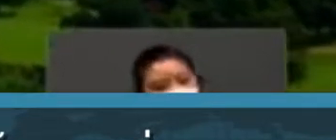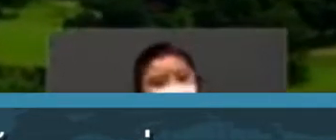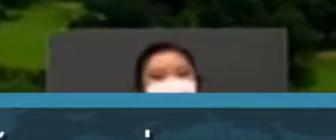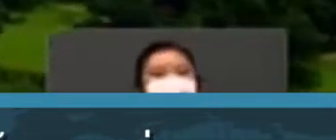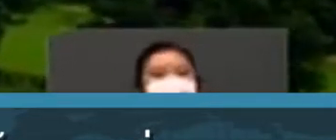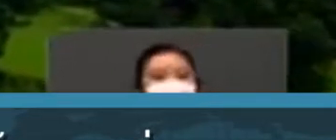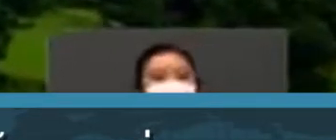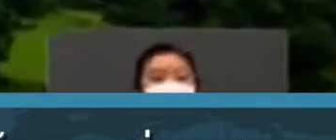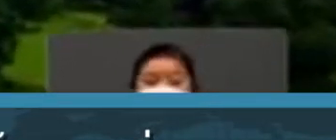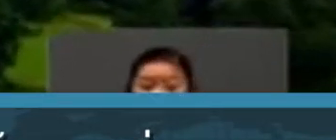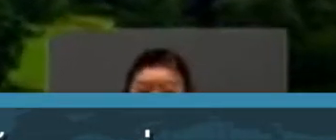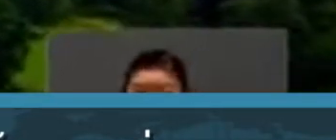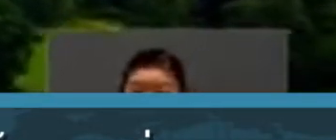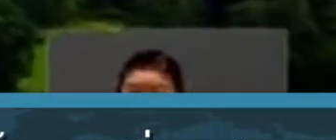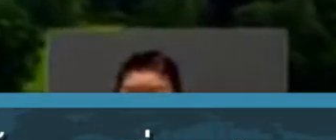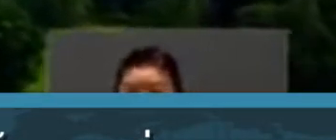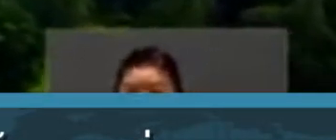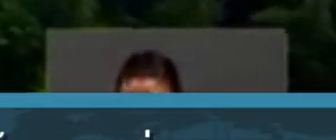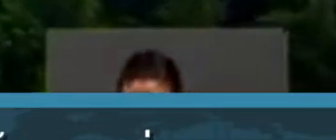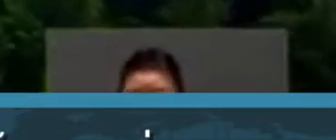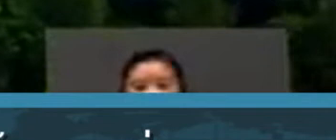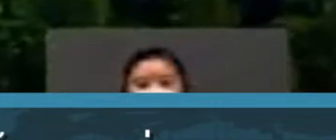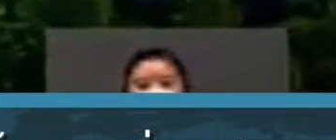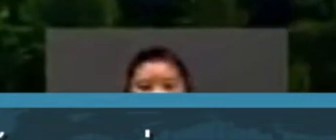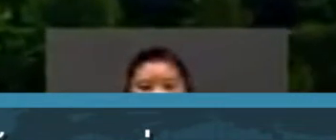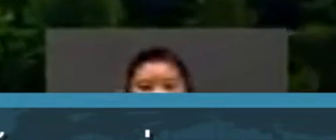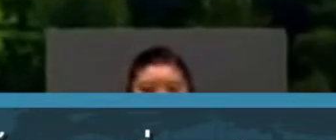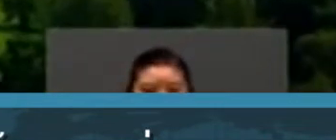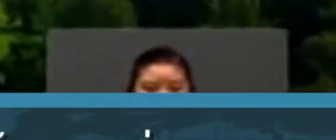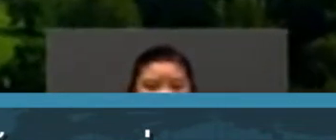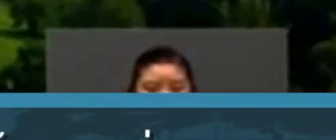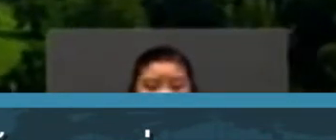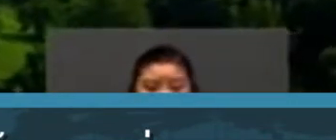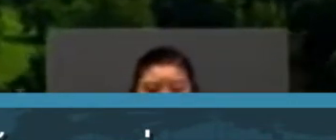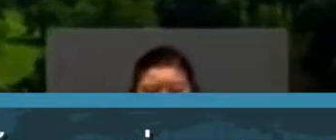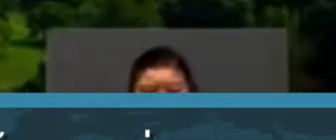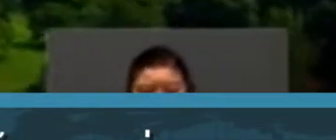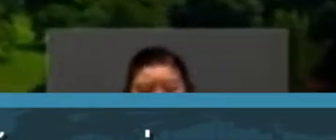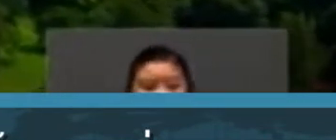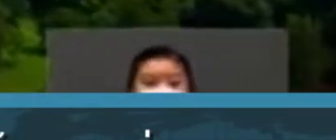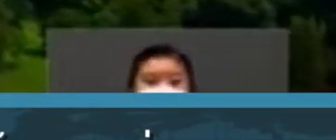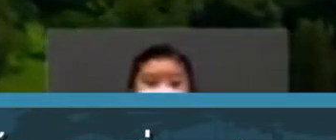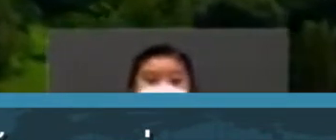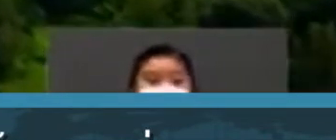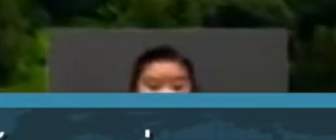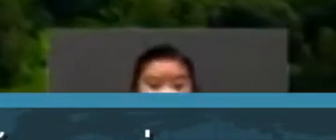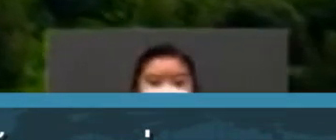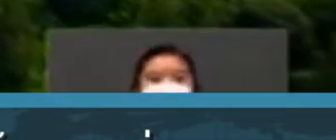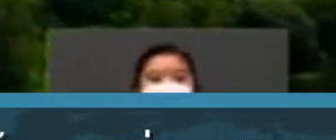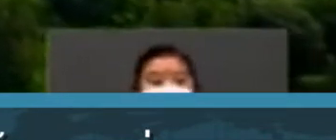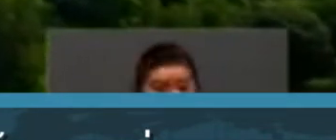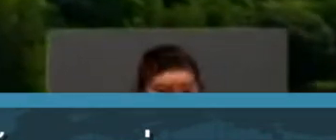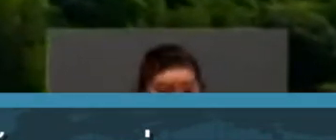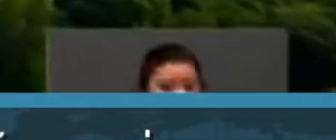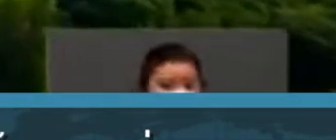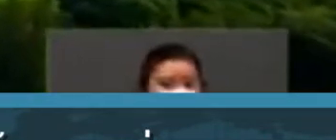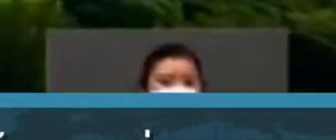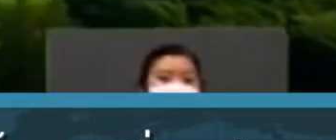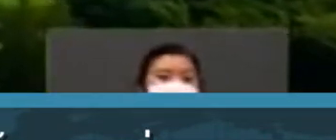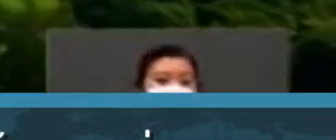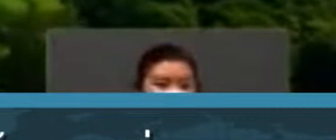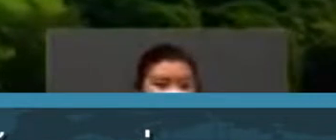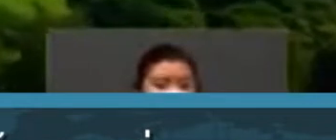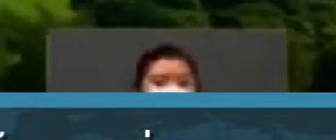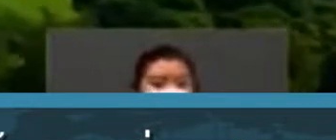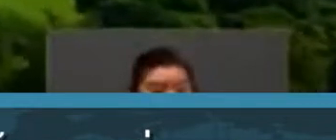เป็นแนวคลองชายทะเล9แห่งที่มีจุดเชื่อมต่อกับพื้นที่กรุงเทพมหานครให้มีความพร้อมในการเร่งระบายน้ำออกจาก